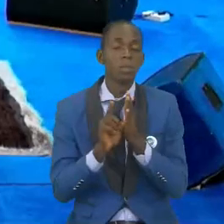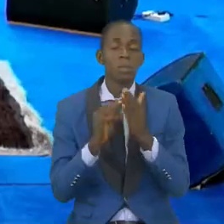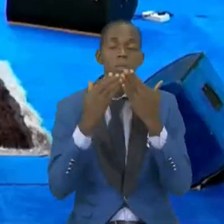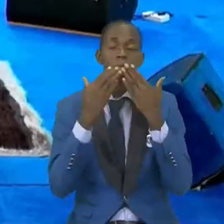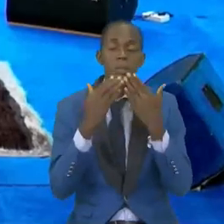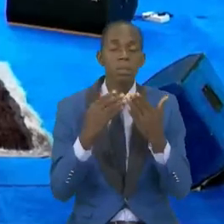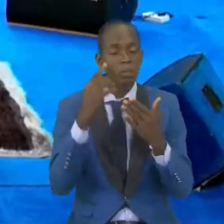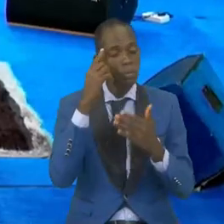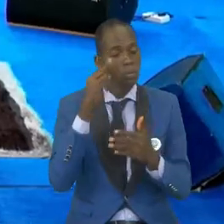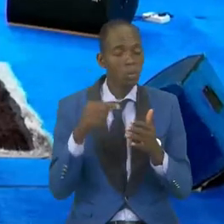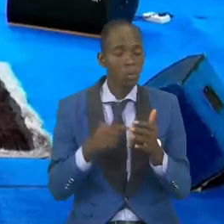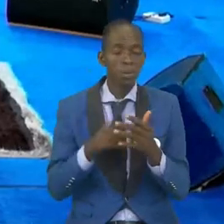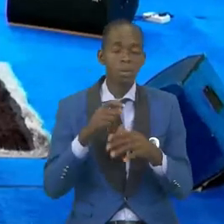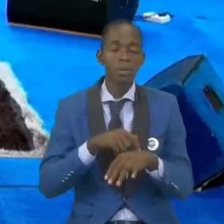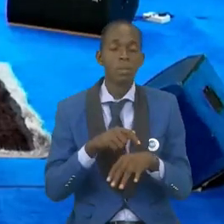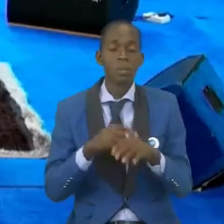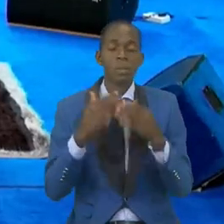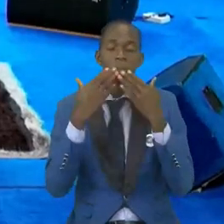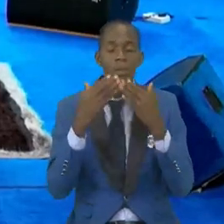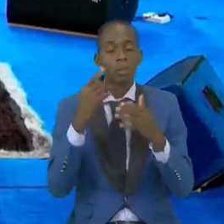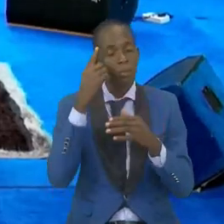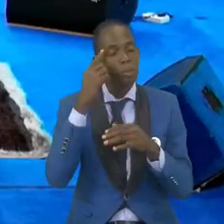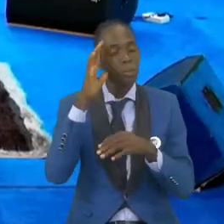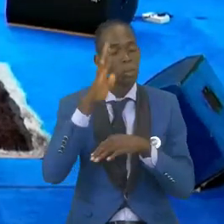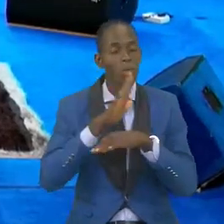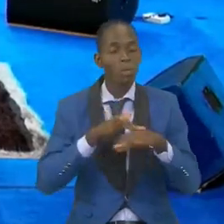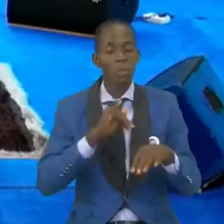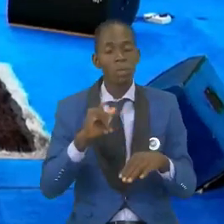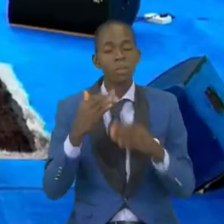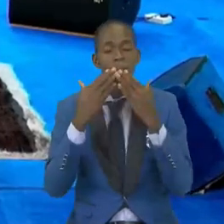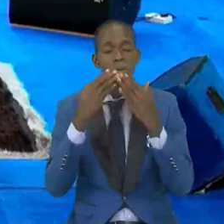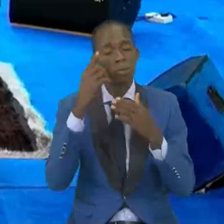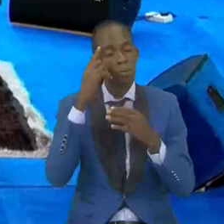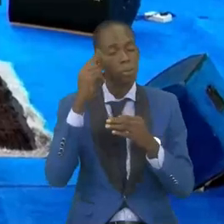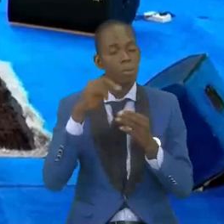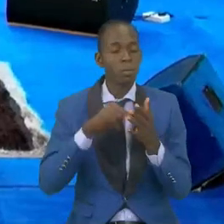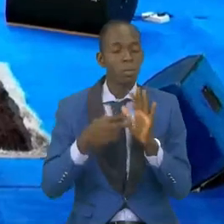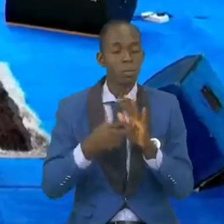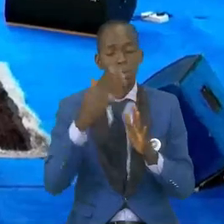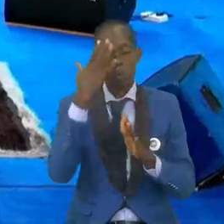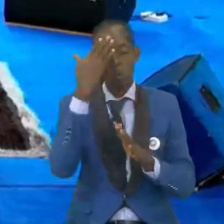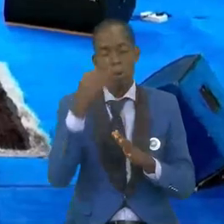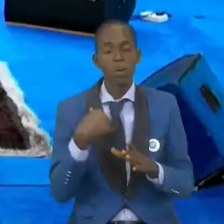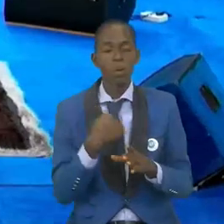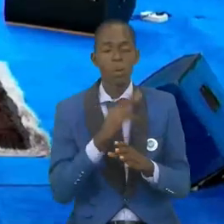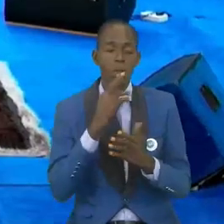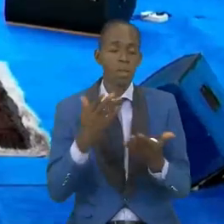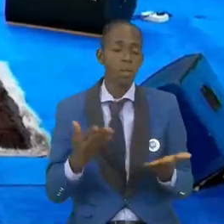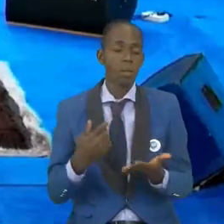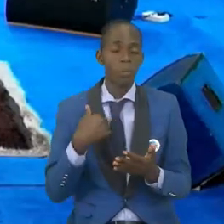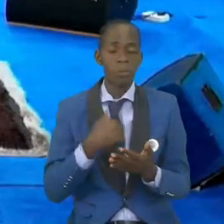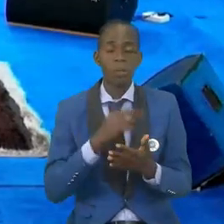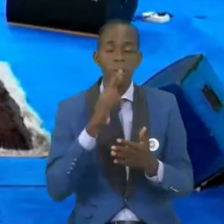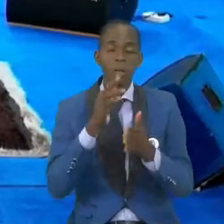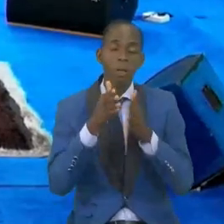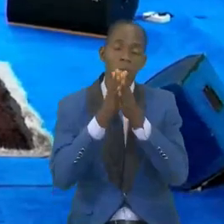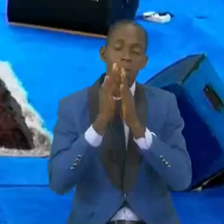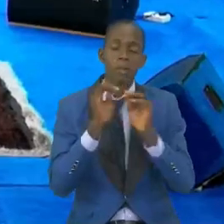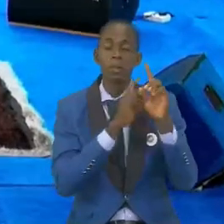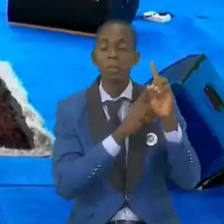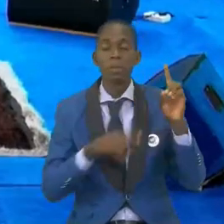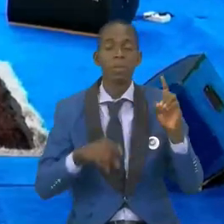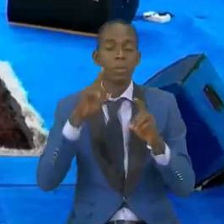Père, nous te remercions pour cette heure. Merci pour ce moment. Merci pour ton appel. Merci pour l'objectif